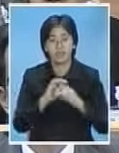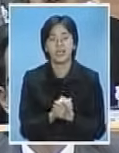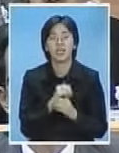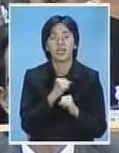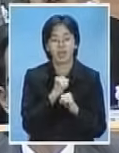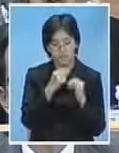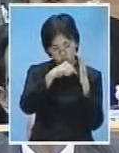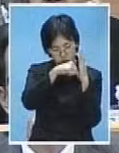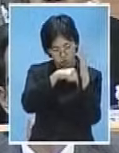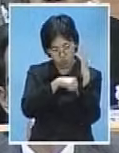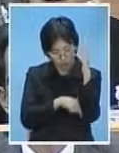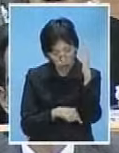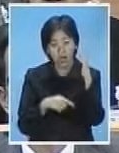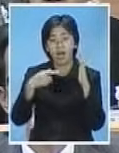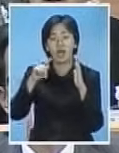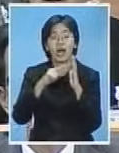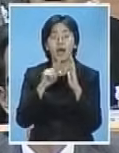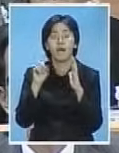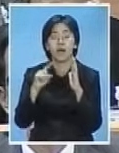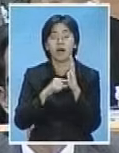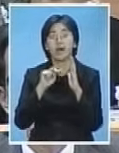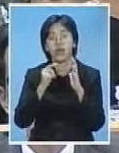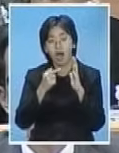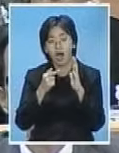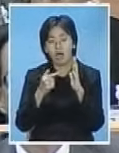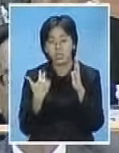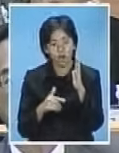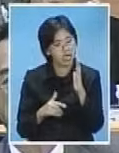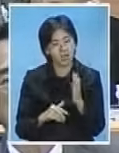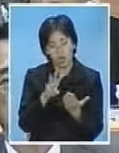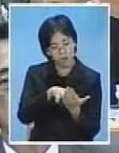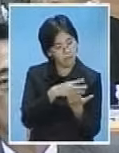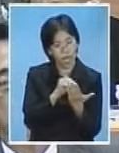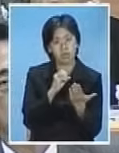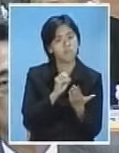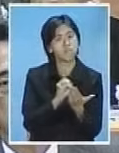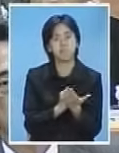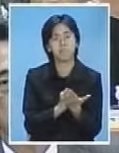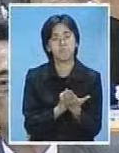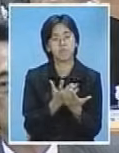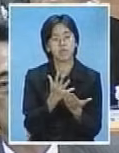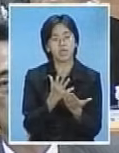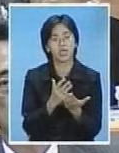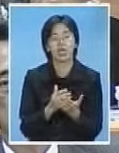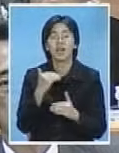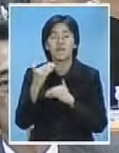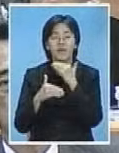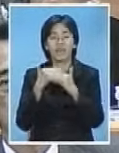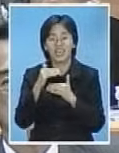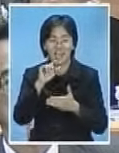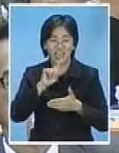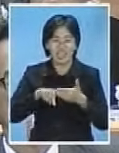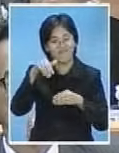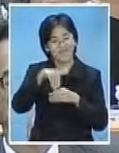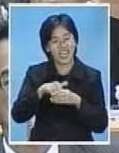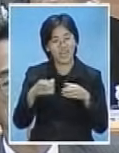าครับแต่ว่าจู่ๆหายไปหวังว่าคงไม่ใช่พัฒนาเฉพาะจังหวัดที่เลือกพรรคเพื่